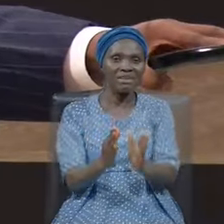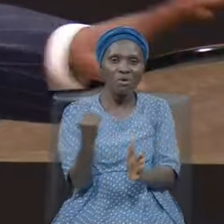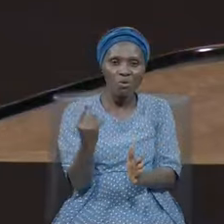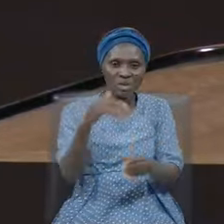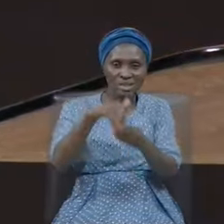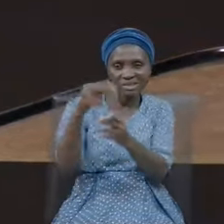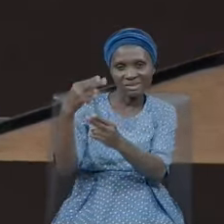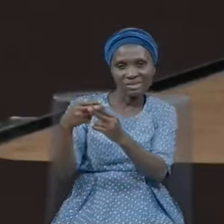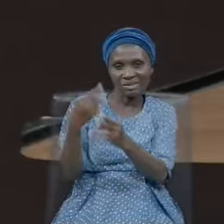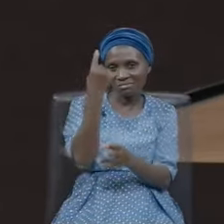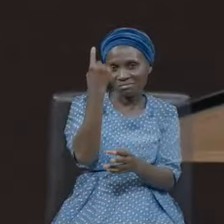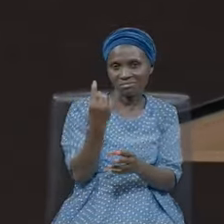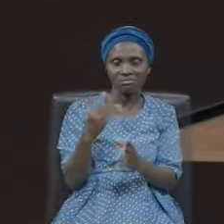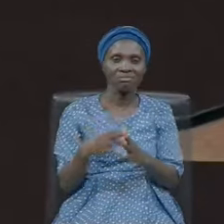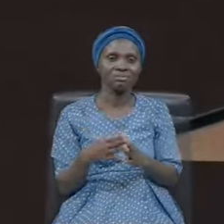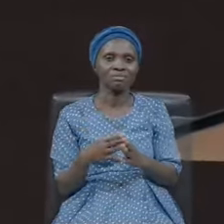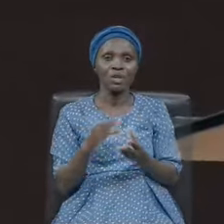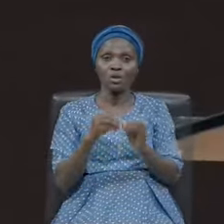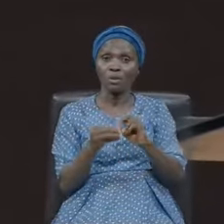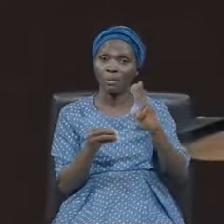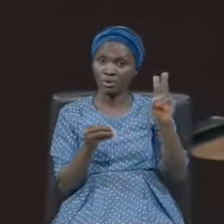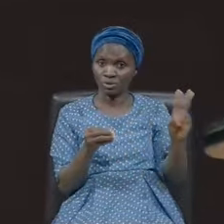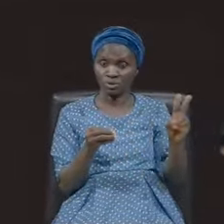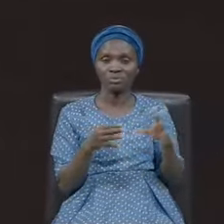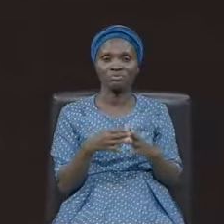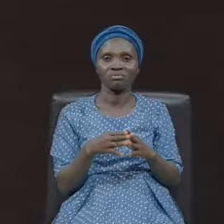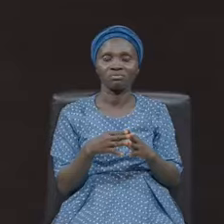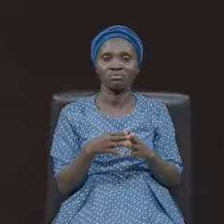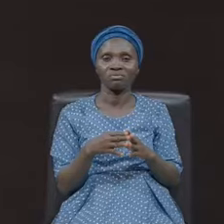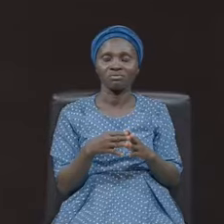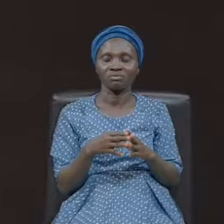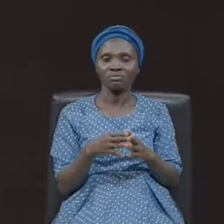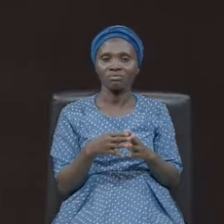nominaux. Voyons la deuxième partie.